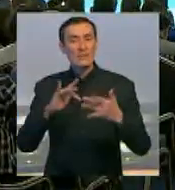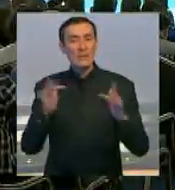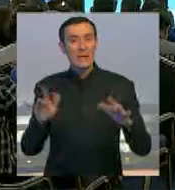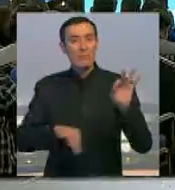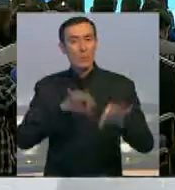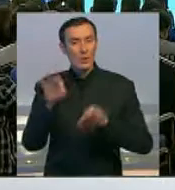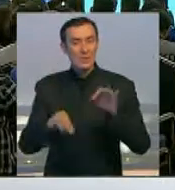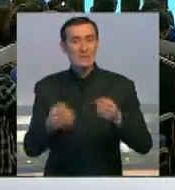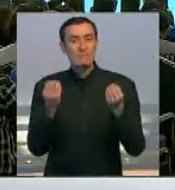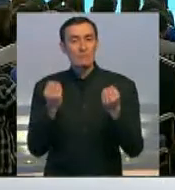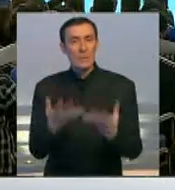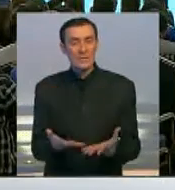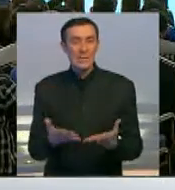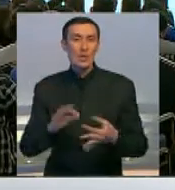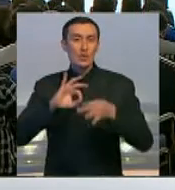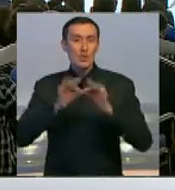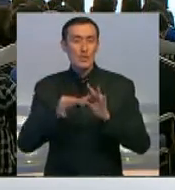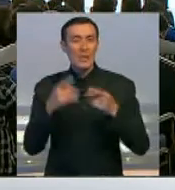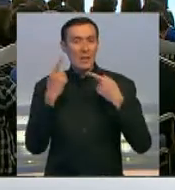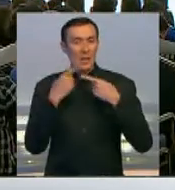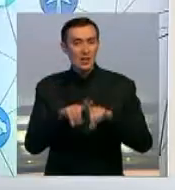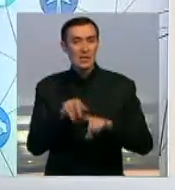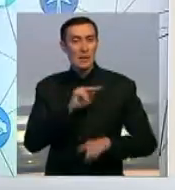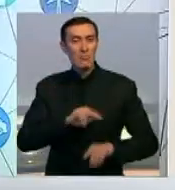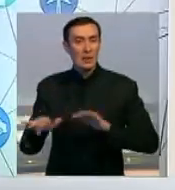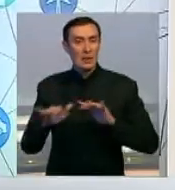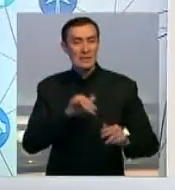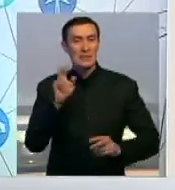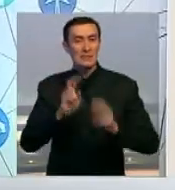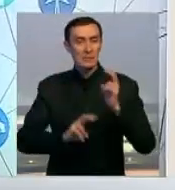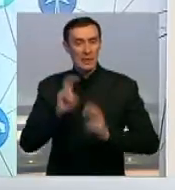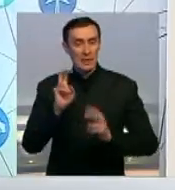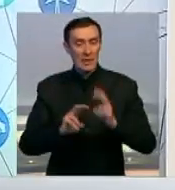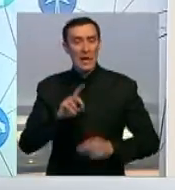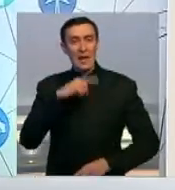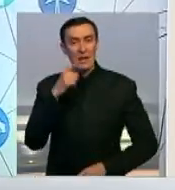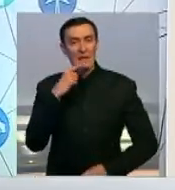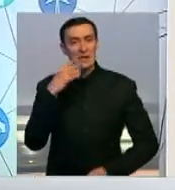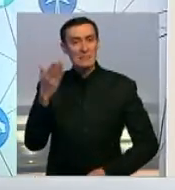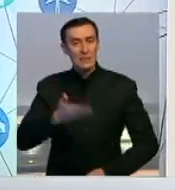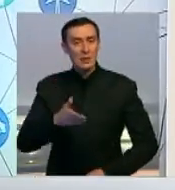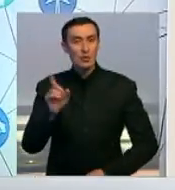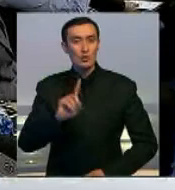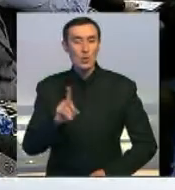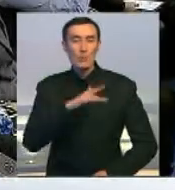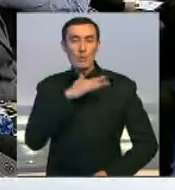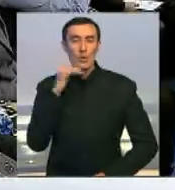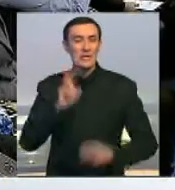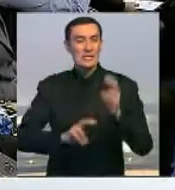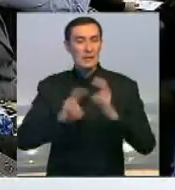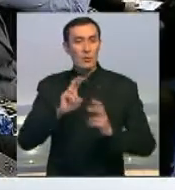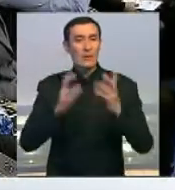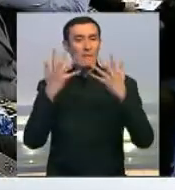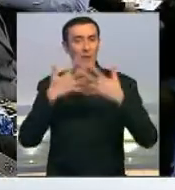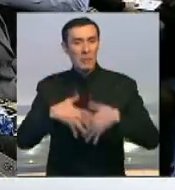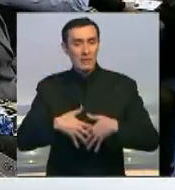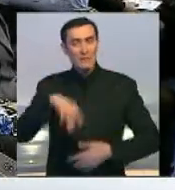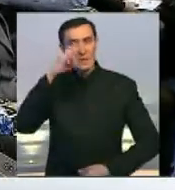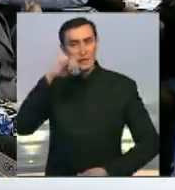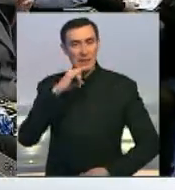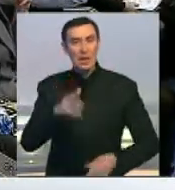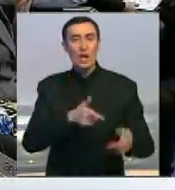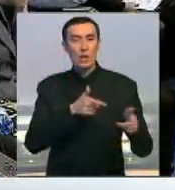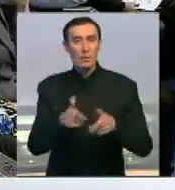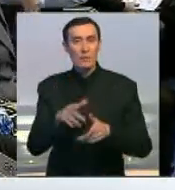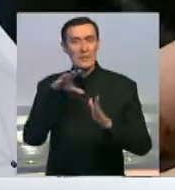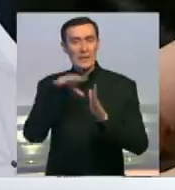проекты, способные упростить сложный технологический процесс на предприятиях. Говорили спикеры и о том, что многие заводы и фабрики в Казахстане уже готовы